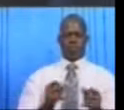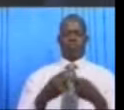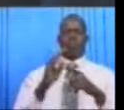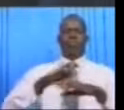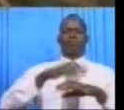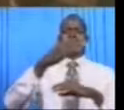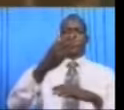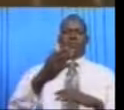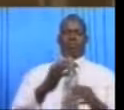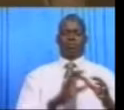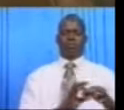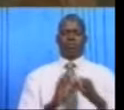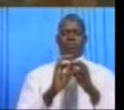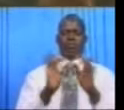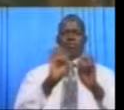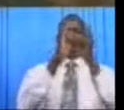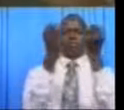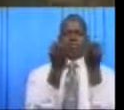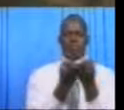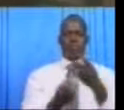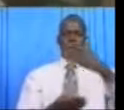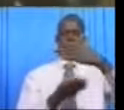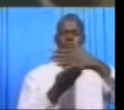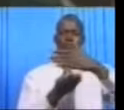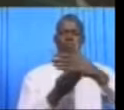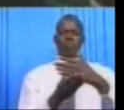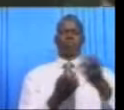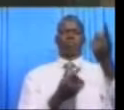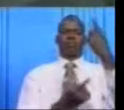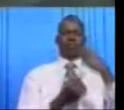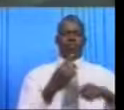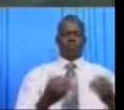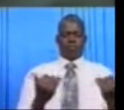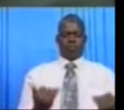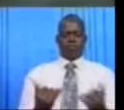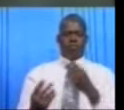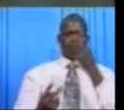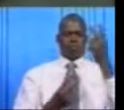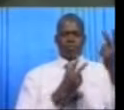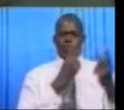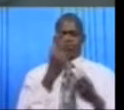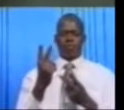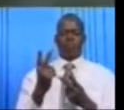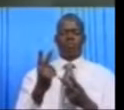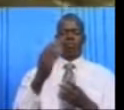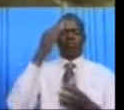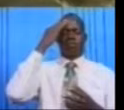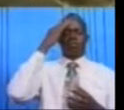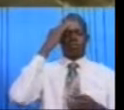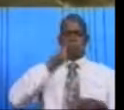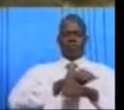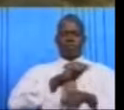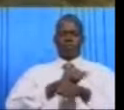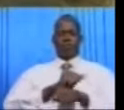du partenariat, la délégation de l'institution bancaire rend ici une visite d'hommage et de reconnaissance aux agents de